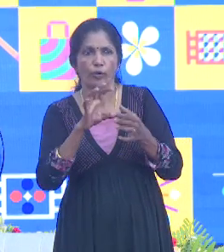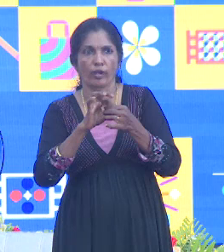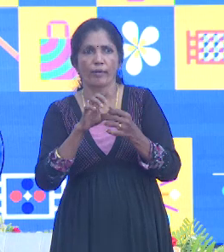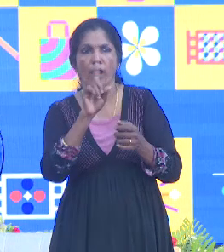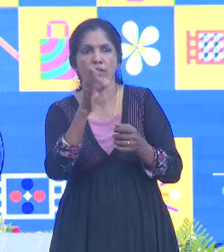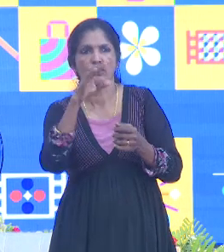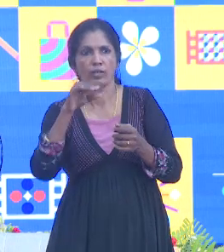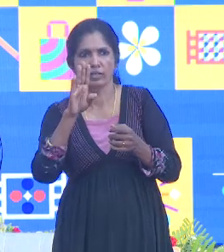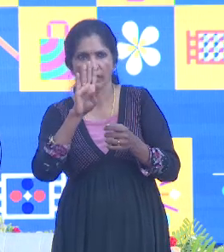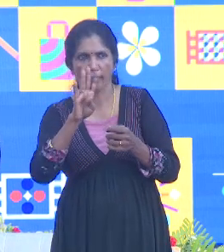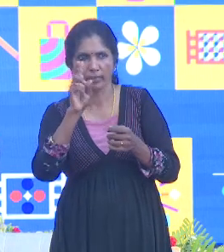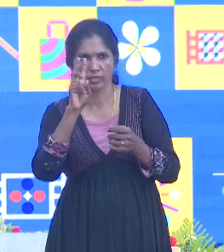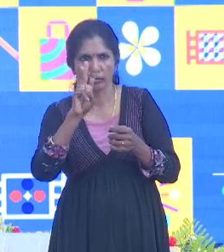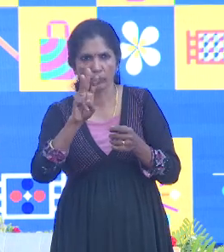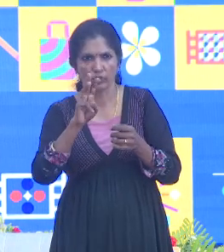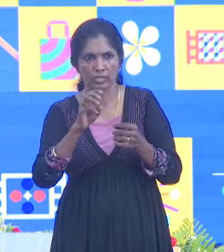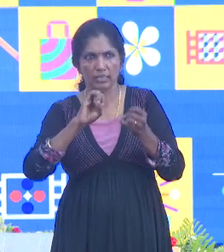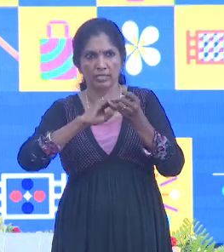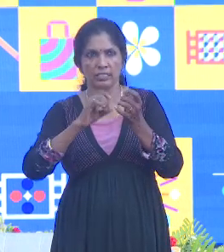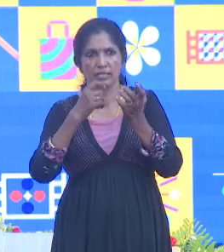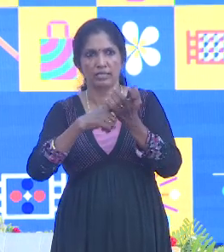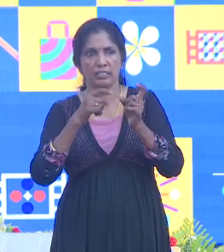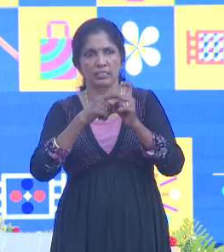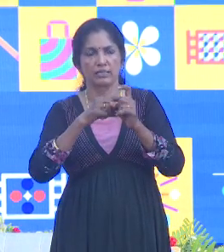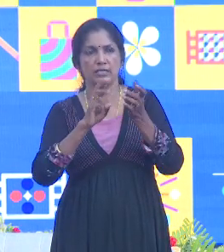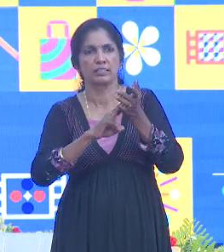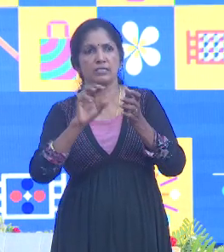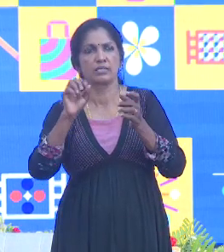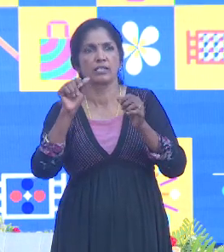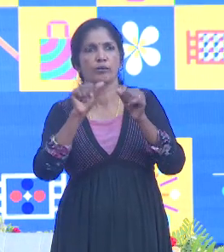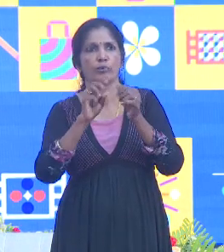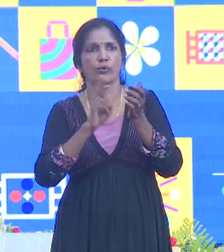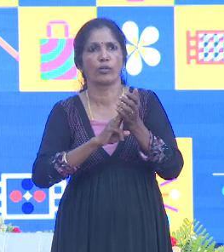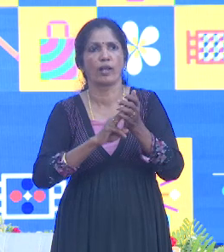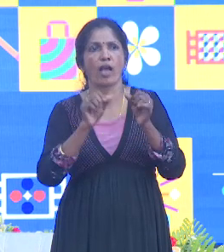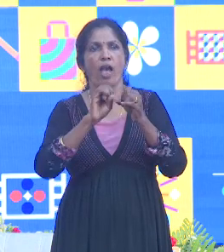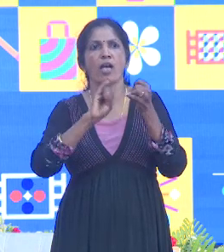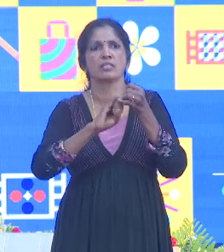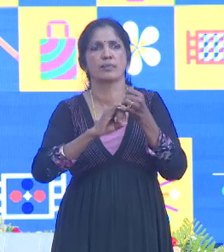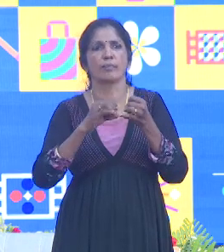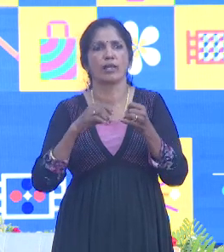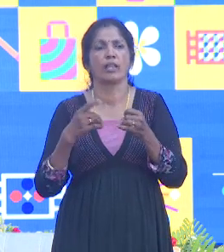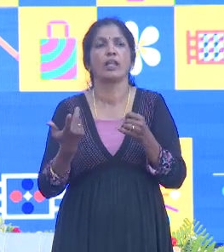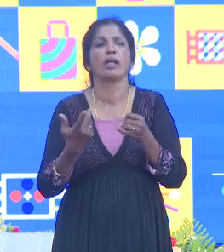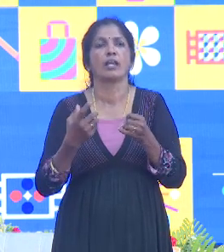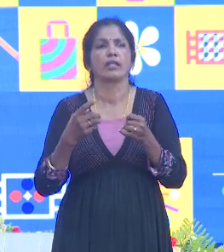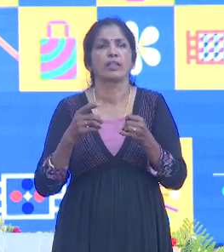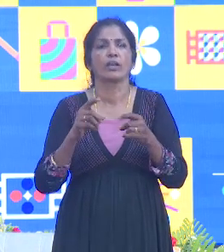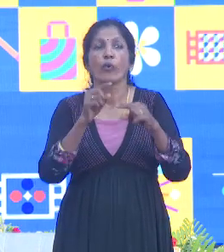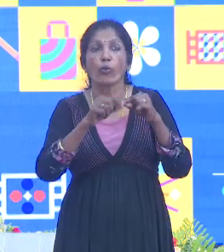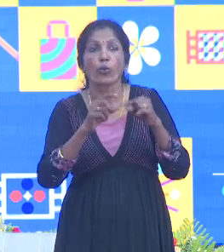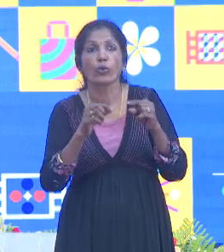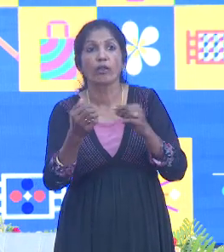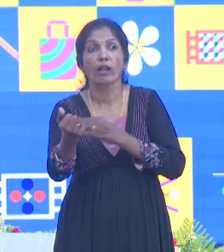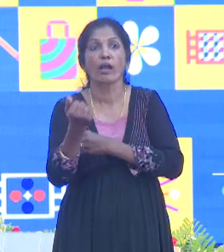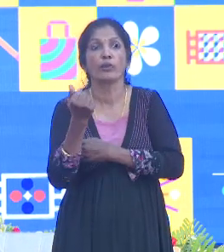1943 ശ്രീമൂല അസംബ്ലിയിലേക്ക് തിരുവിതാംകൂറിൽ നടന്ന തെരഞ്ഞെടുപ്പിൽ അന്ന് വോട്ടവകാശമുണ്ടായിരുന്നത്